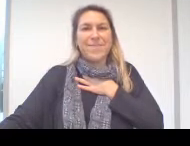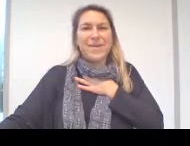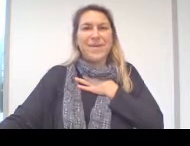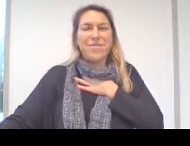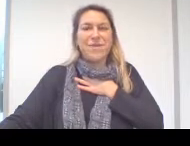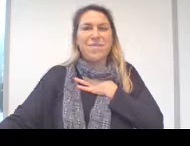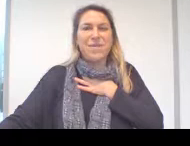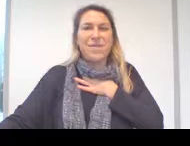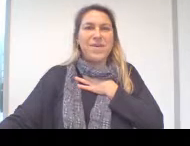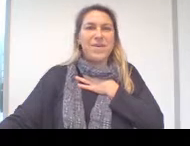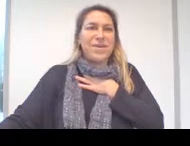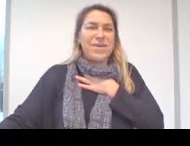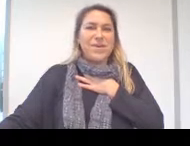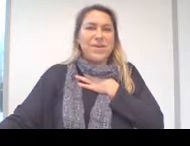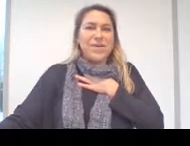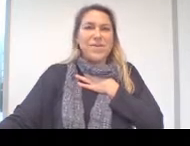Merci Sylvie.